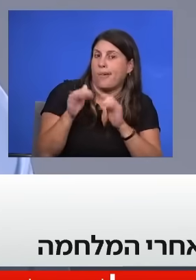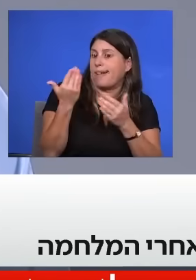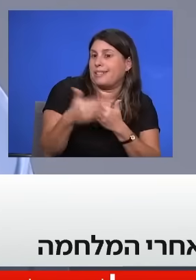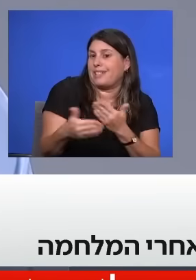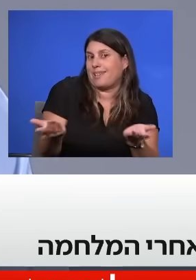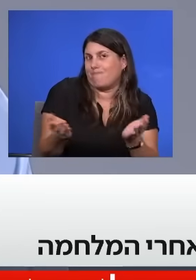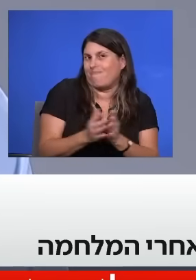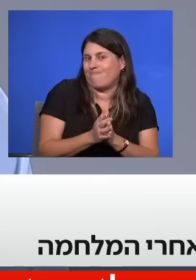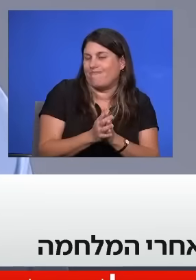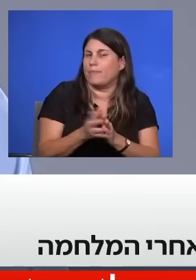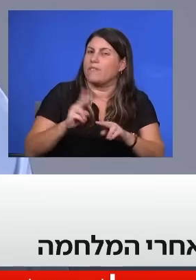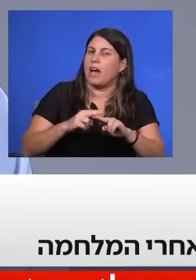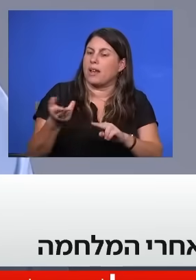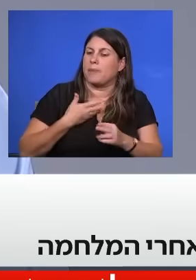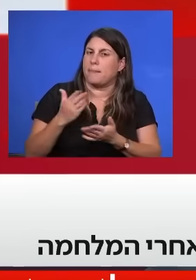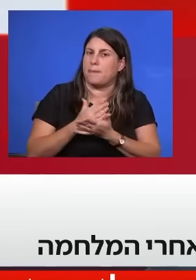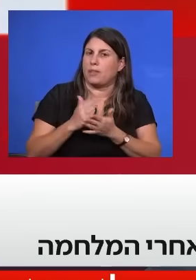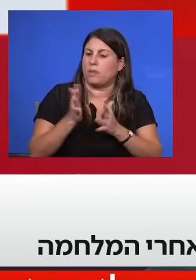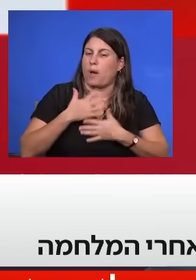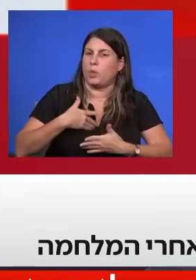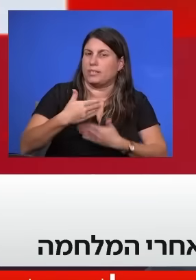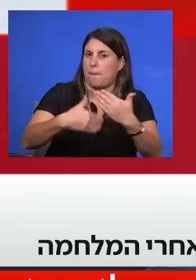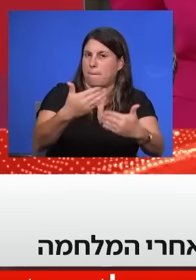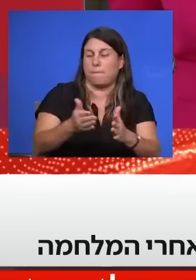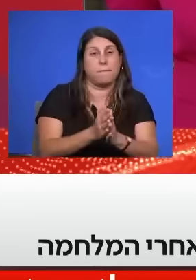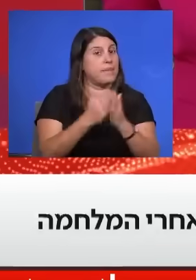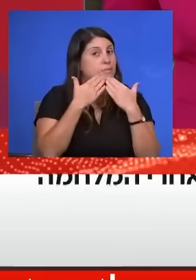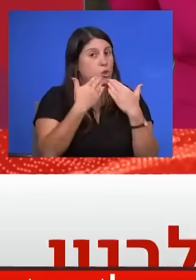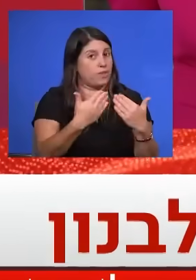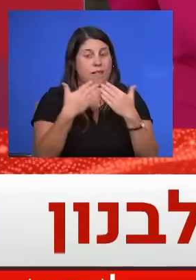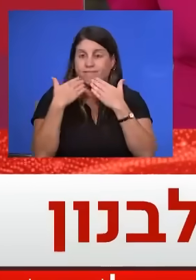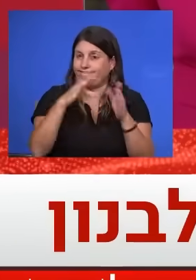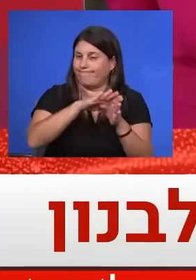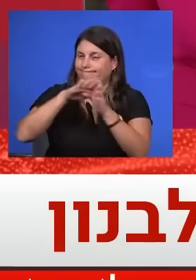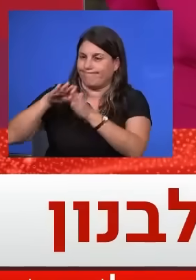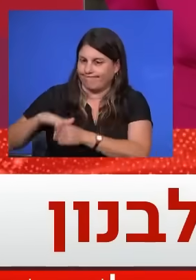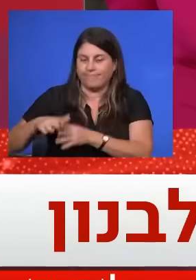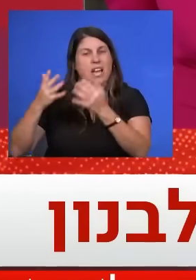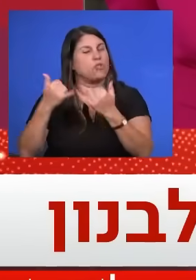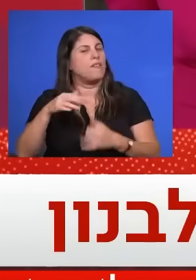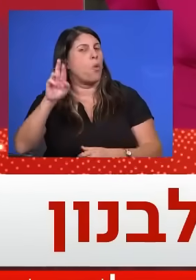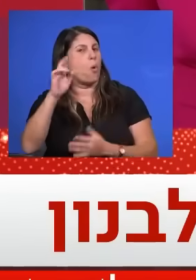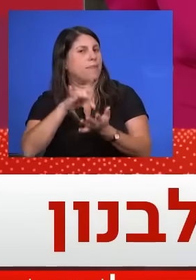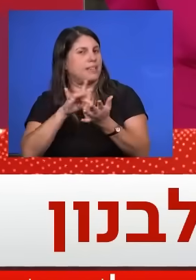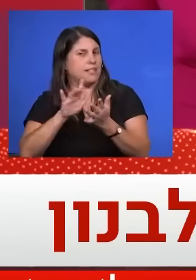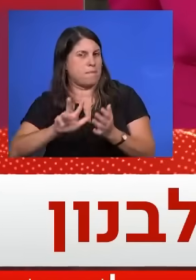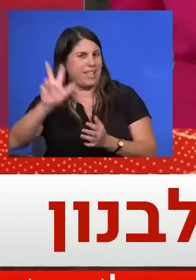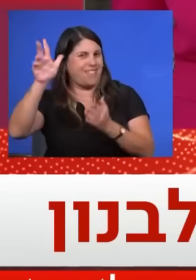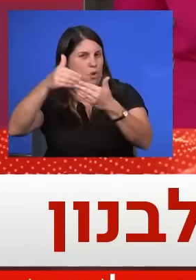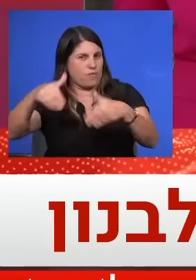את ההחלטות, מה רוצים הלאה. תודה רבה, רועי רובי אמרשלג. אנחנו חוזרים אליך בגבול הצפון. בשעה זו צהל תוקף